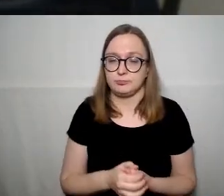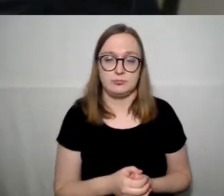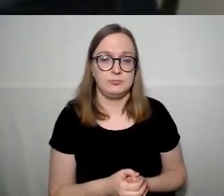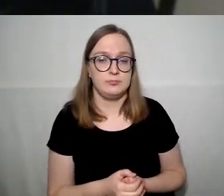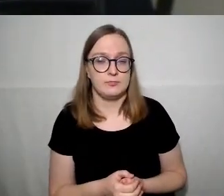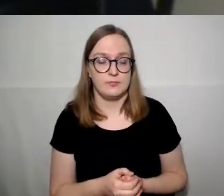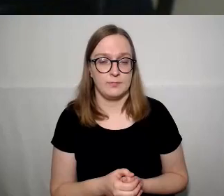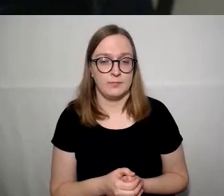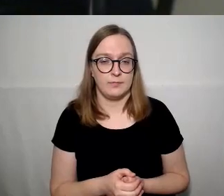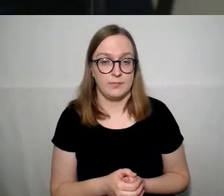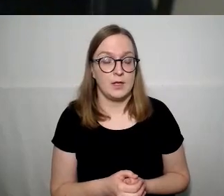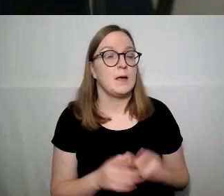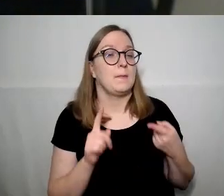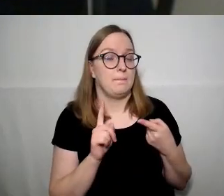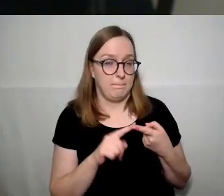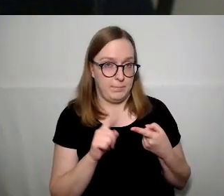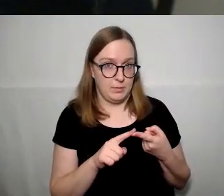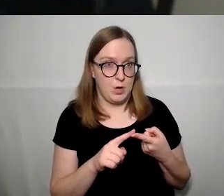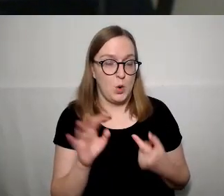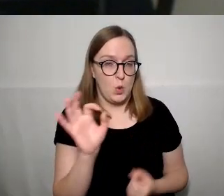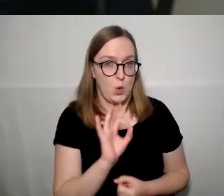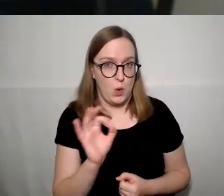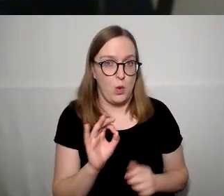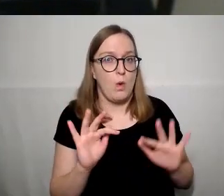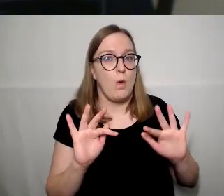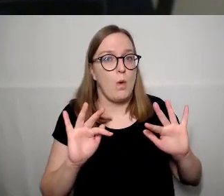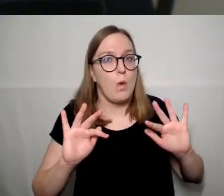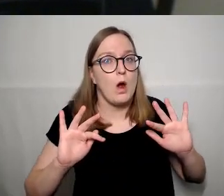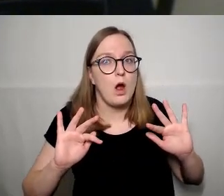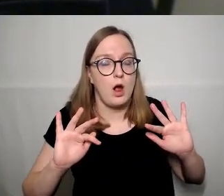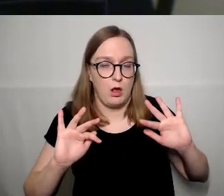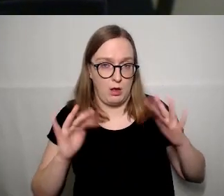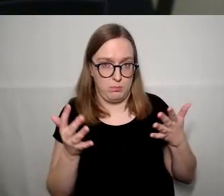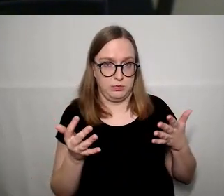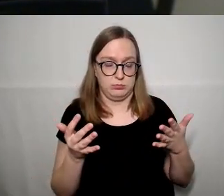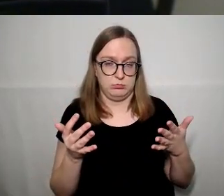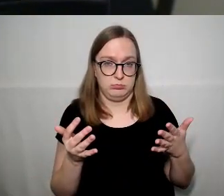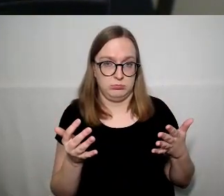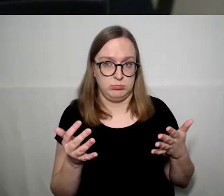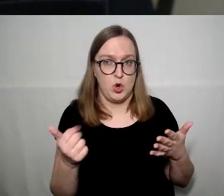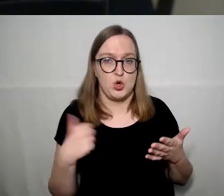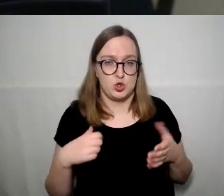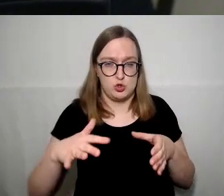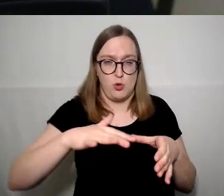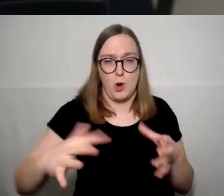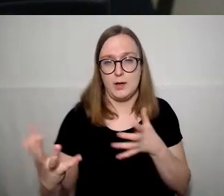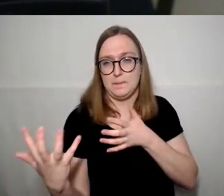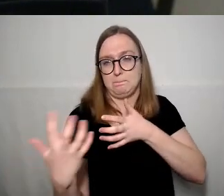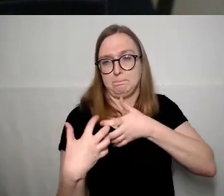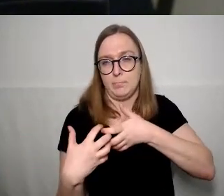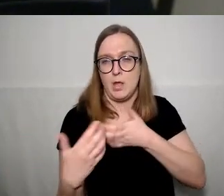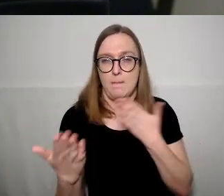Tai pirma apie tai, kokiomis priemonėmis tą dialogą su gyventojais